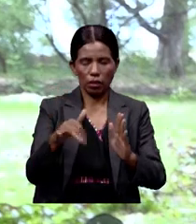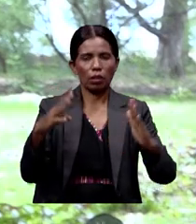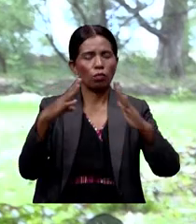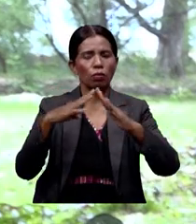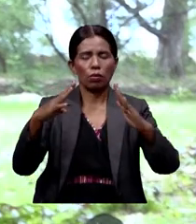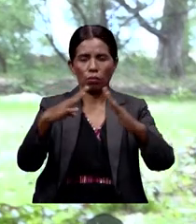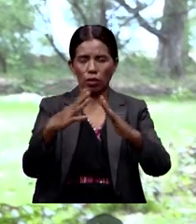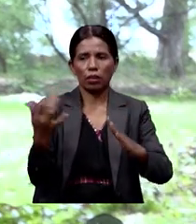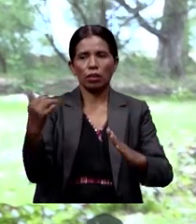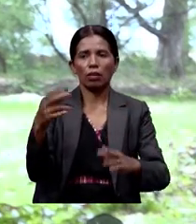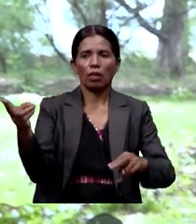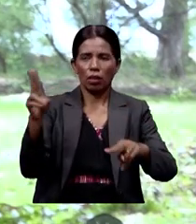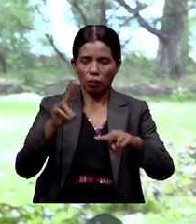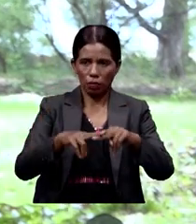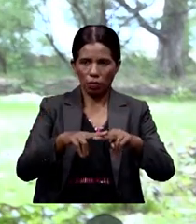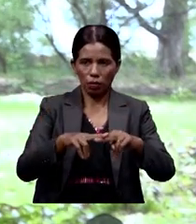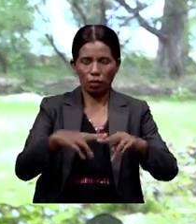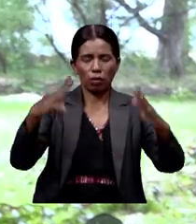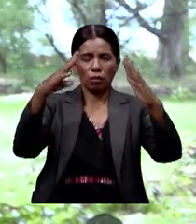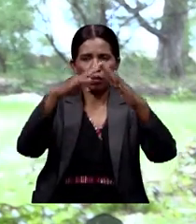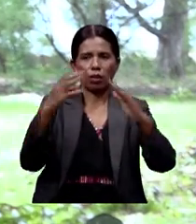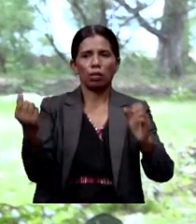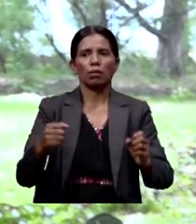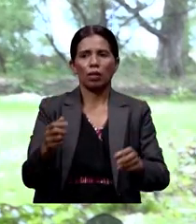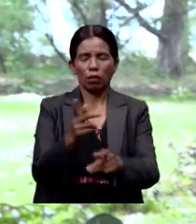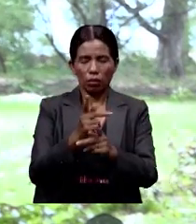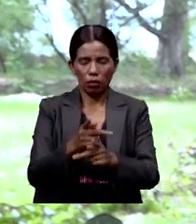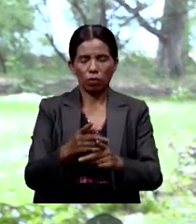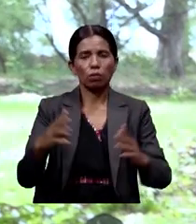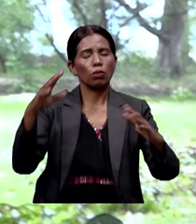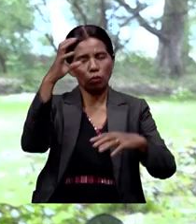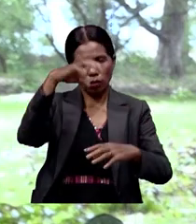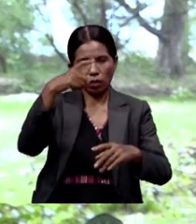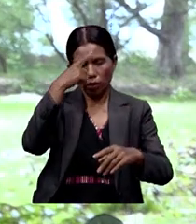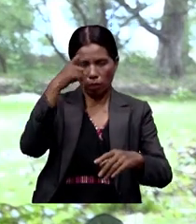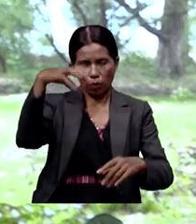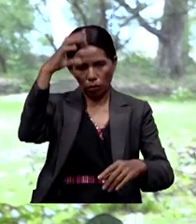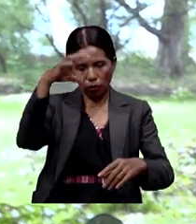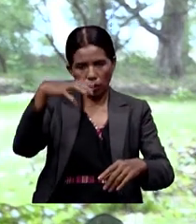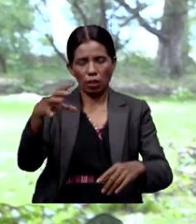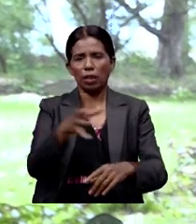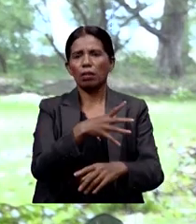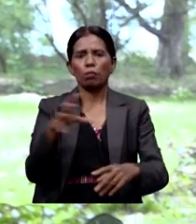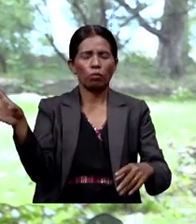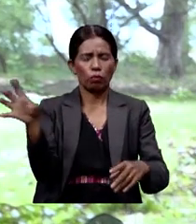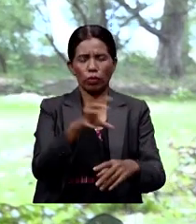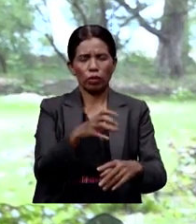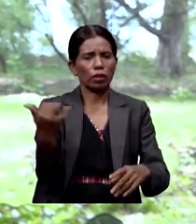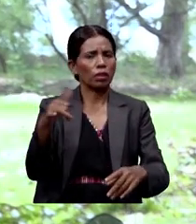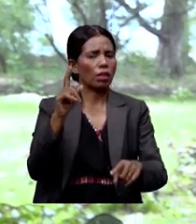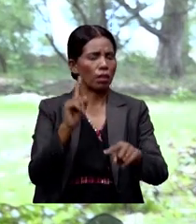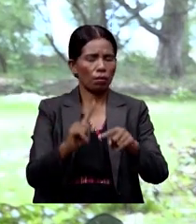insa peratu bele amen tasir ini nia kakulu umani ne peratu bele asigura udam ben tamba tempo udam ben kuando anim bot antam sir la bele halo